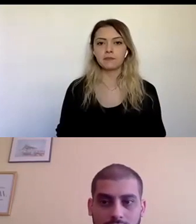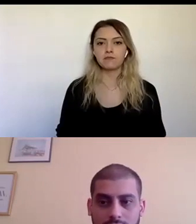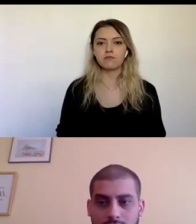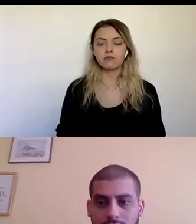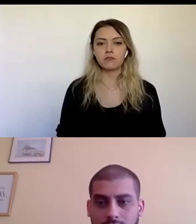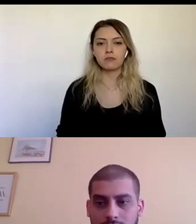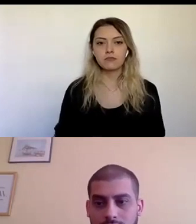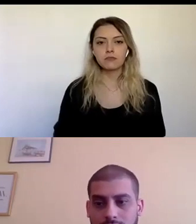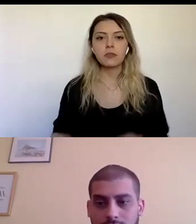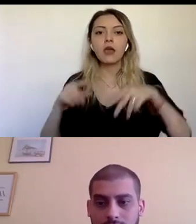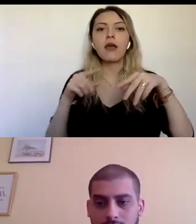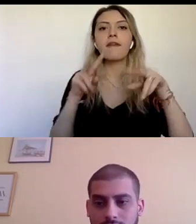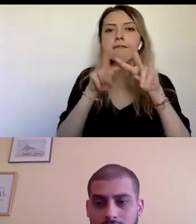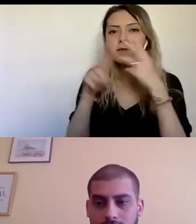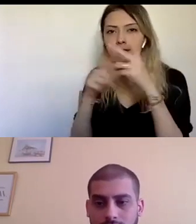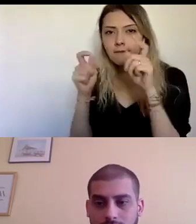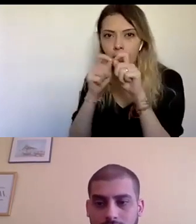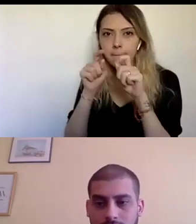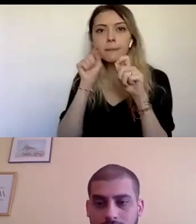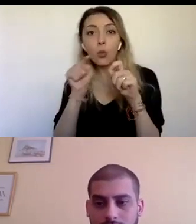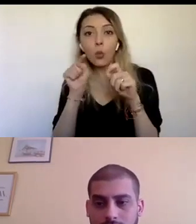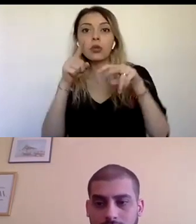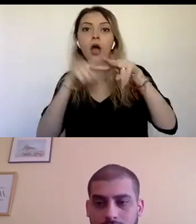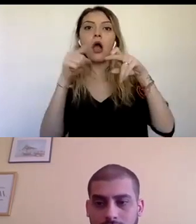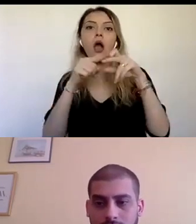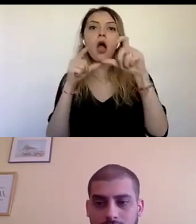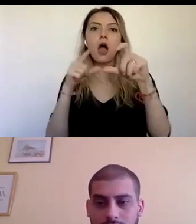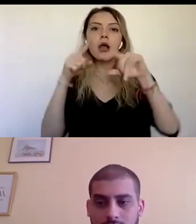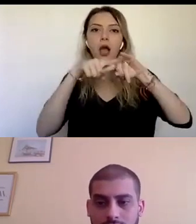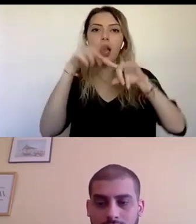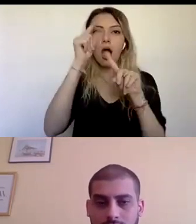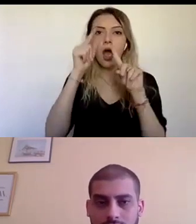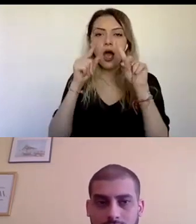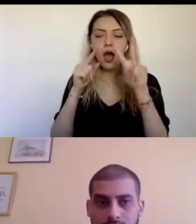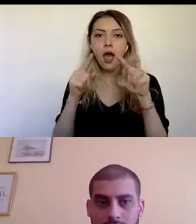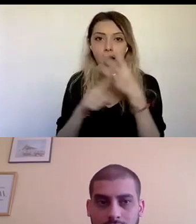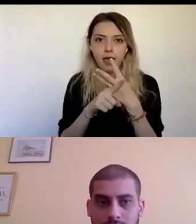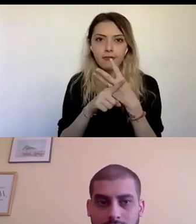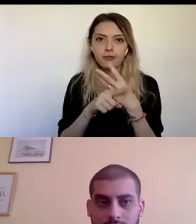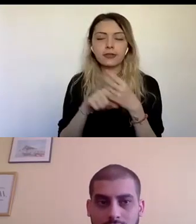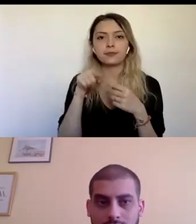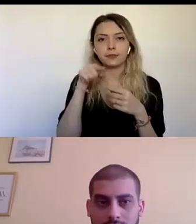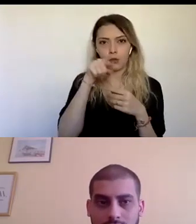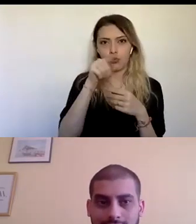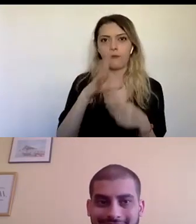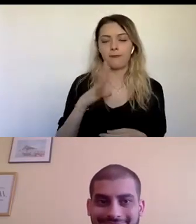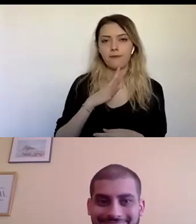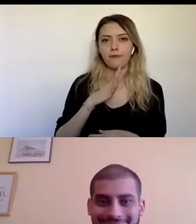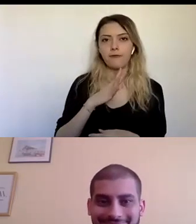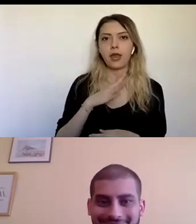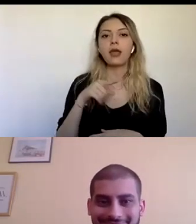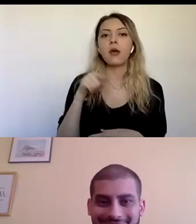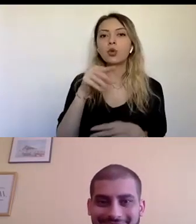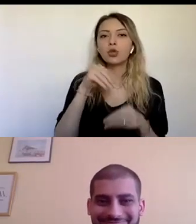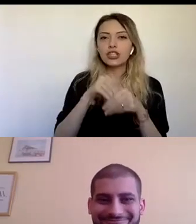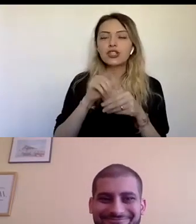söylemiş. Harika özellikmiş. Teşekkürler web.archive. Fakat aklıma bakan değil, bakılan olma hali geldi. ve bu bir